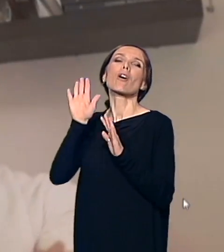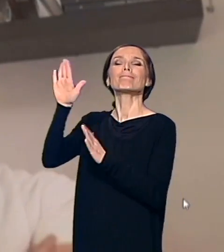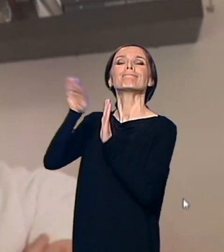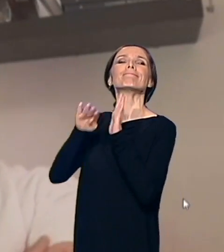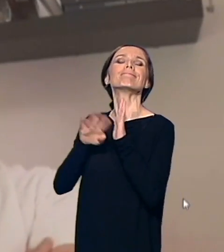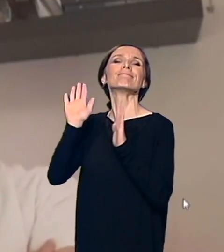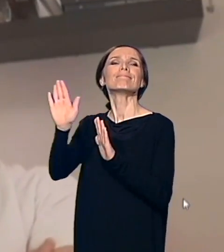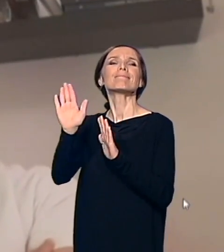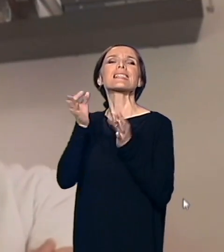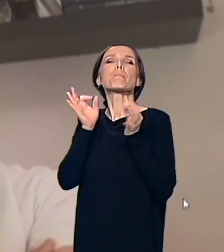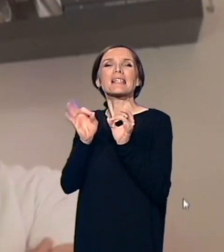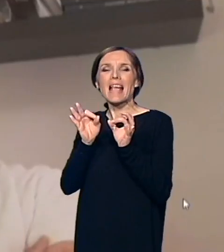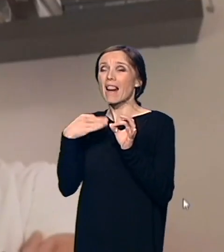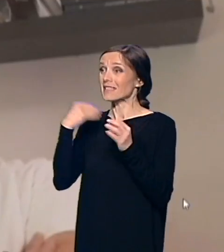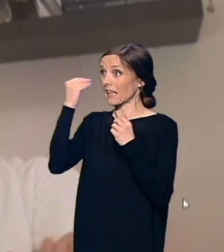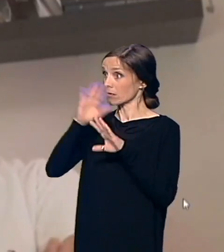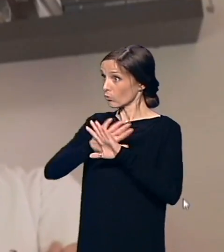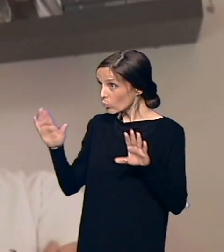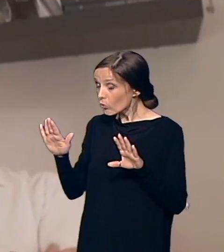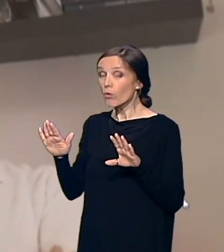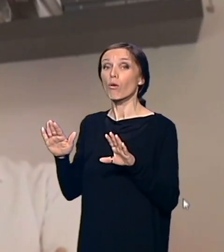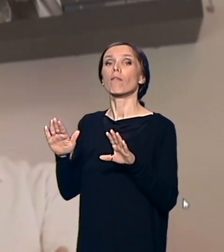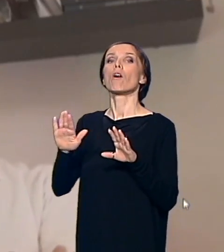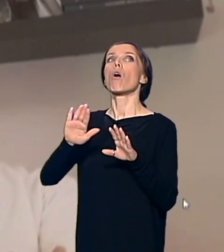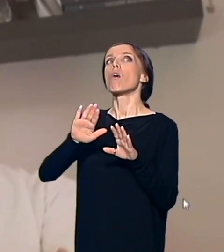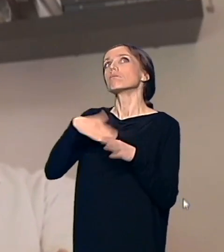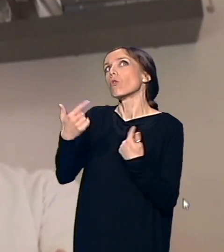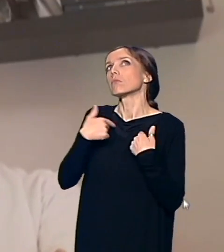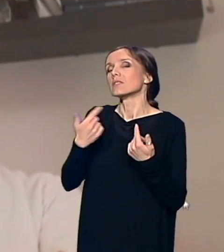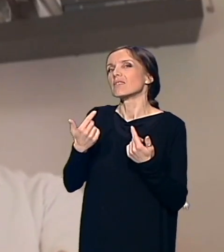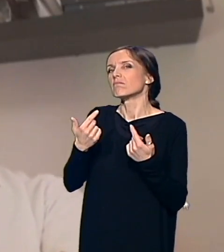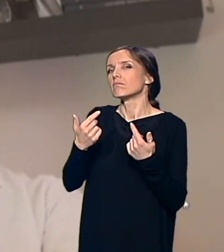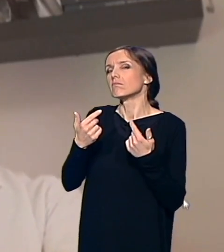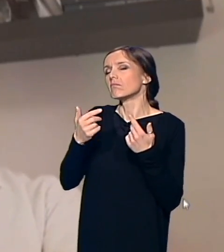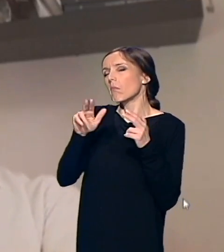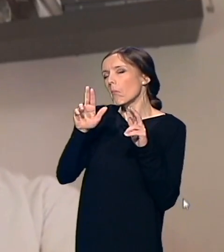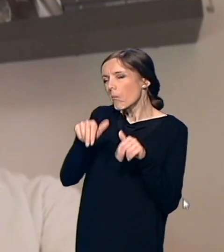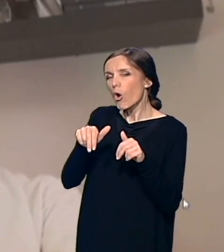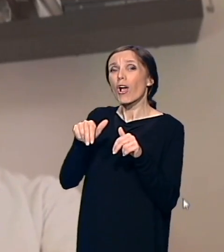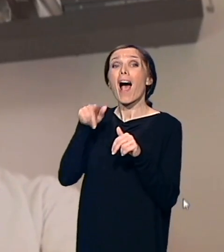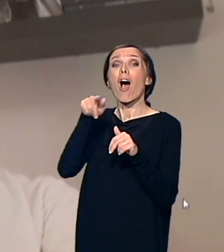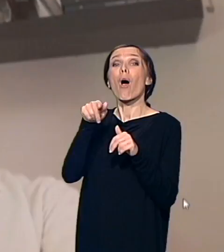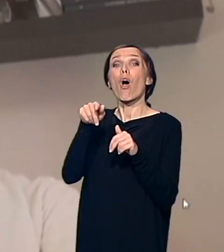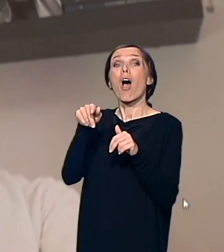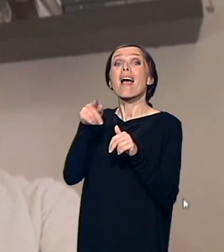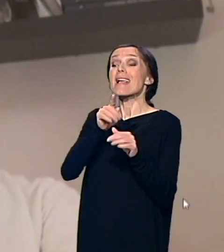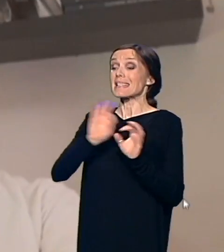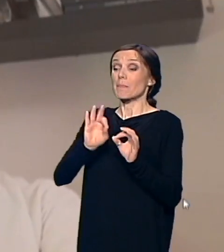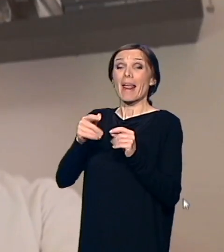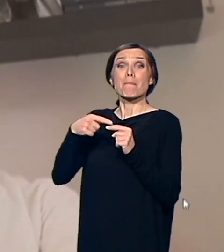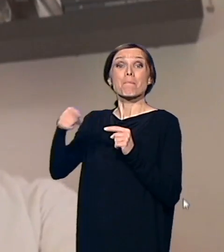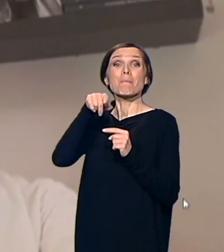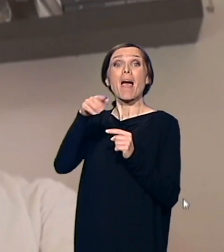specijalizacije, onda sam mogao da kažem, u predolaska same nostrifikacije, diplome,